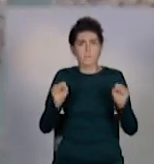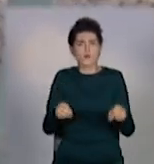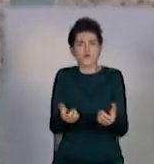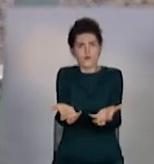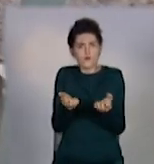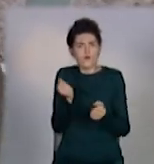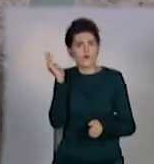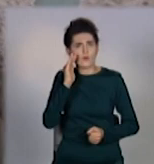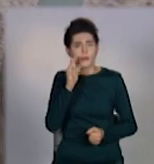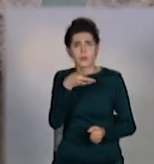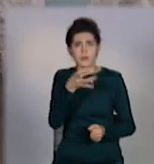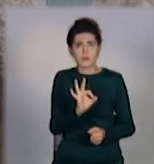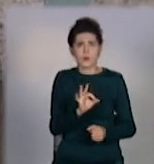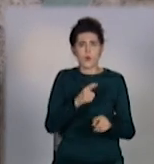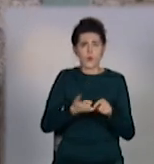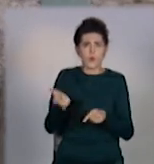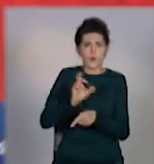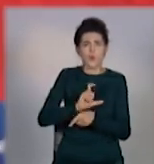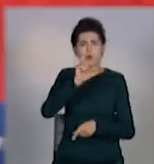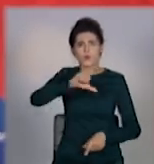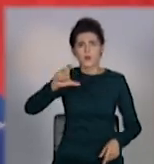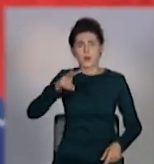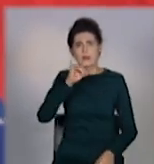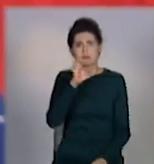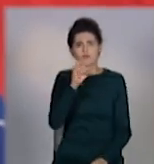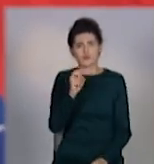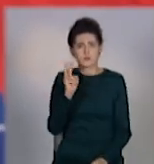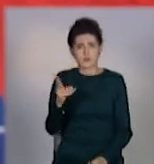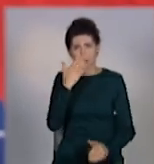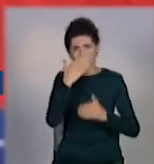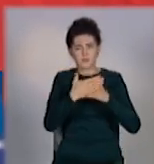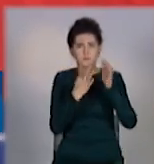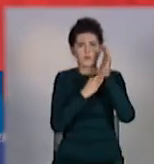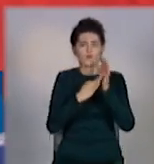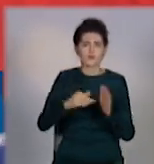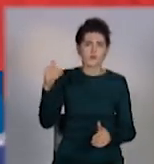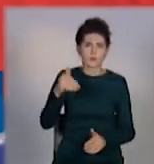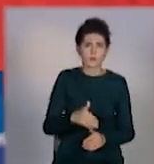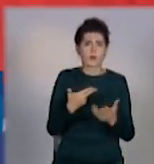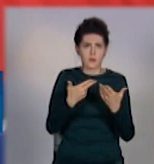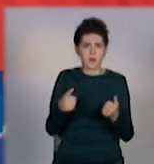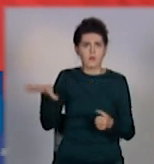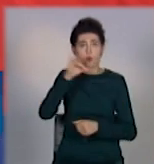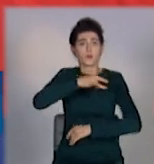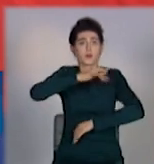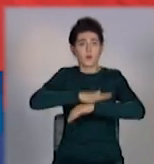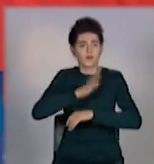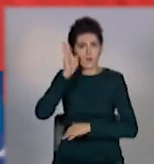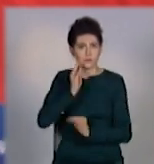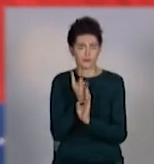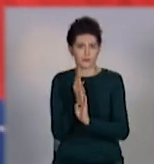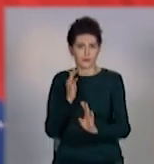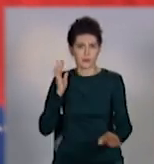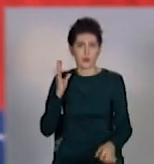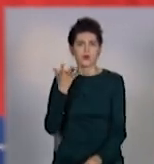людей у Лисичанську – 80 тисяч. Через 2 дні, коли вода покінчається вся, от тоді в очереді починається.